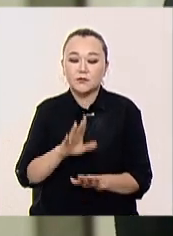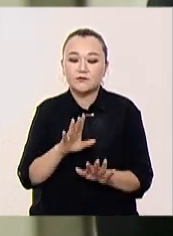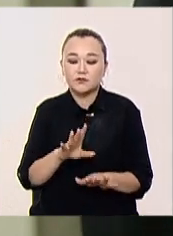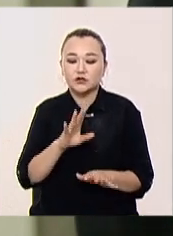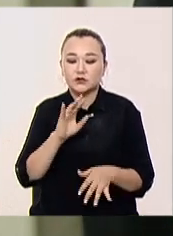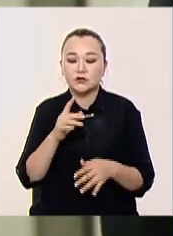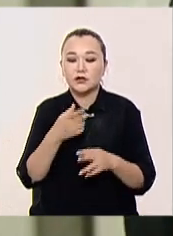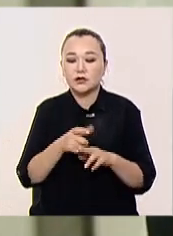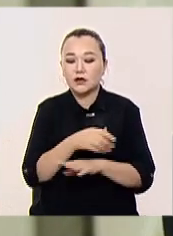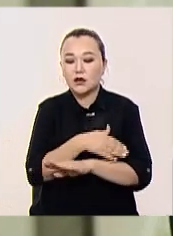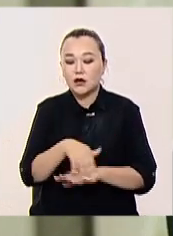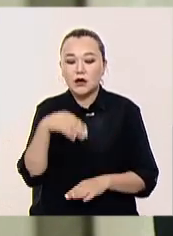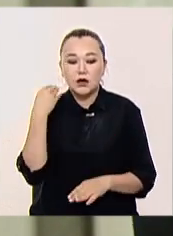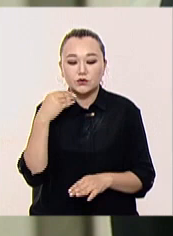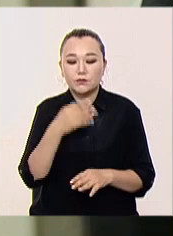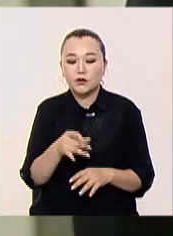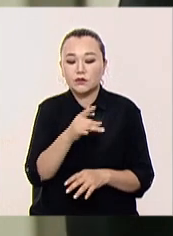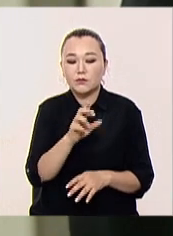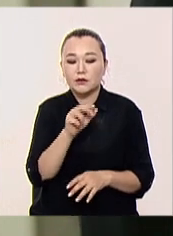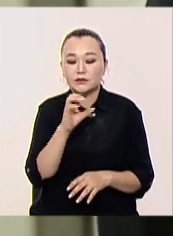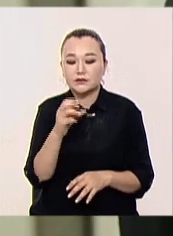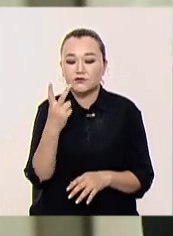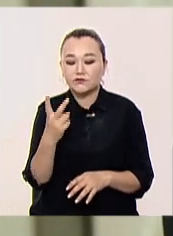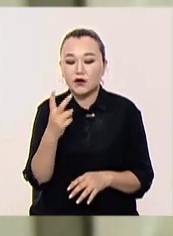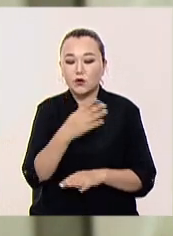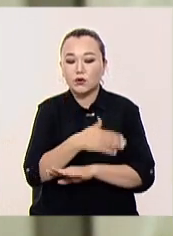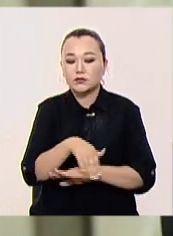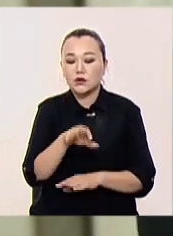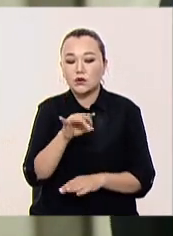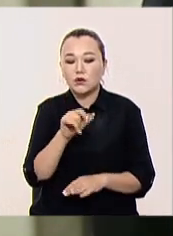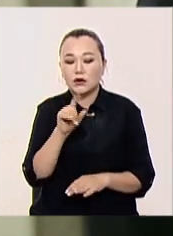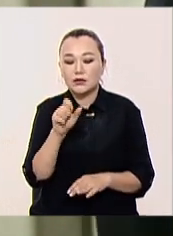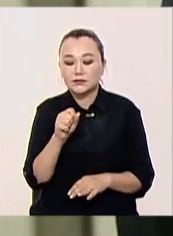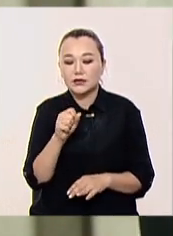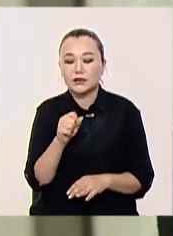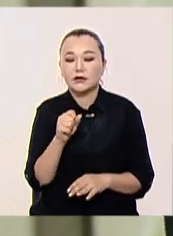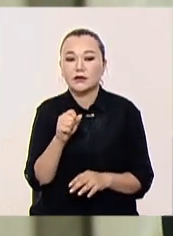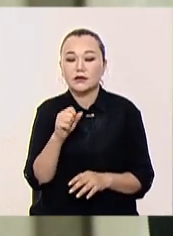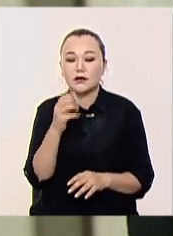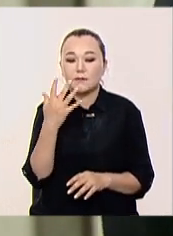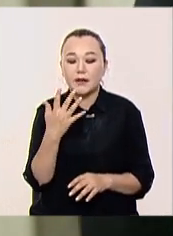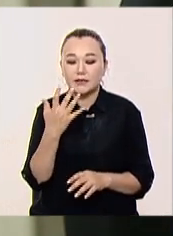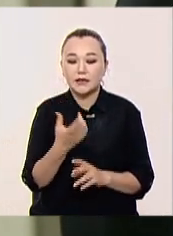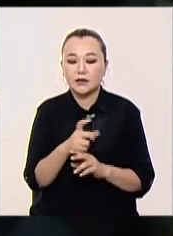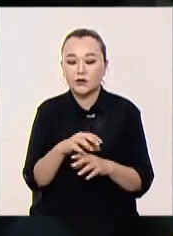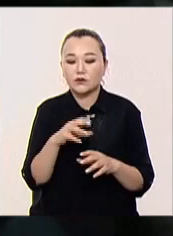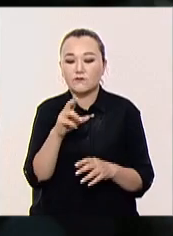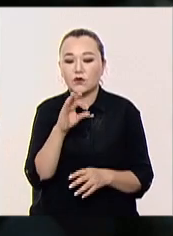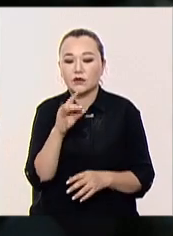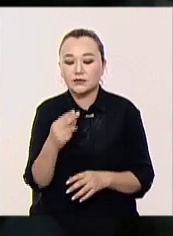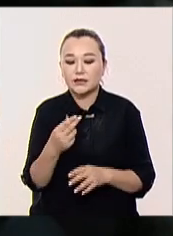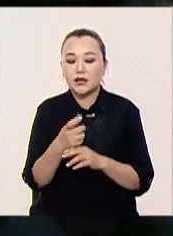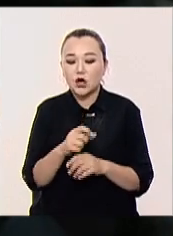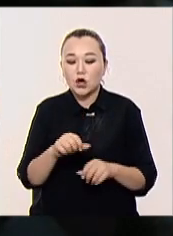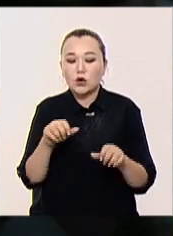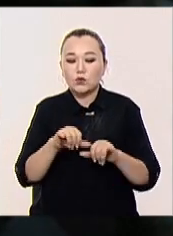следующему адресу. Это город Актобе, микро МБАТС-2, улица Оразат-Атетулы. 5. Это дворец Единоборств. Усиленные